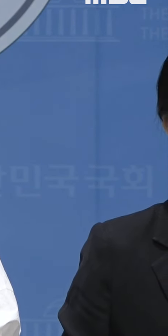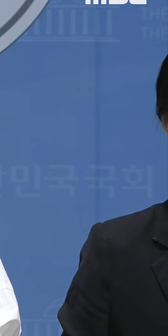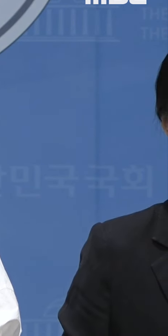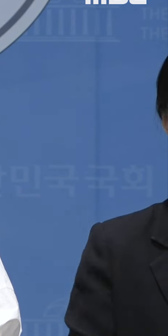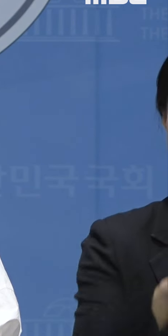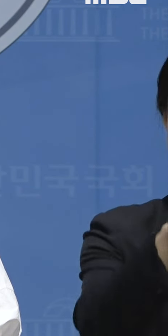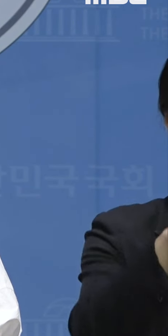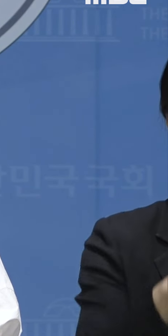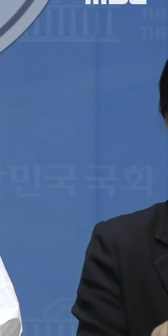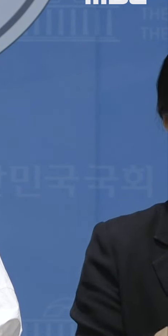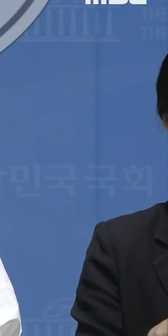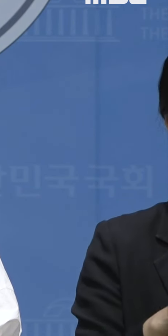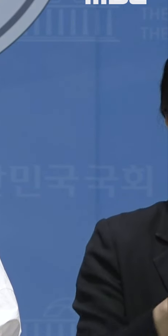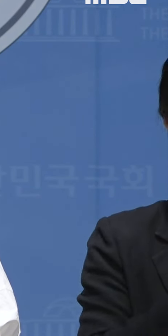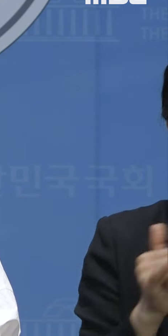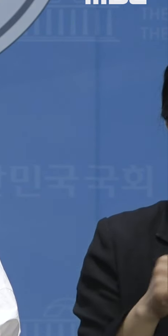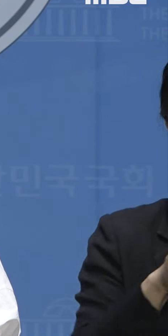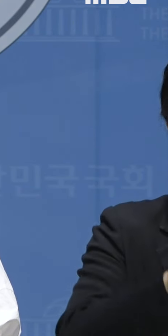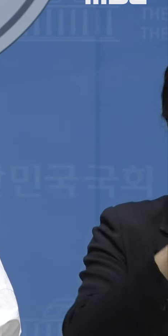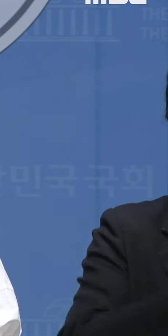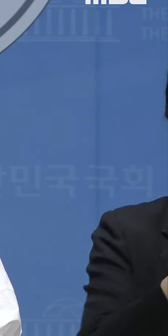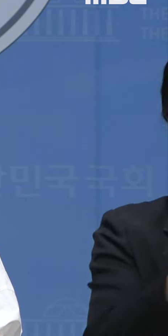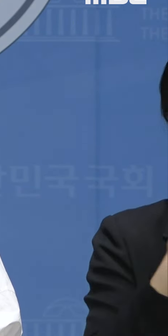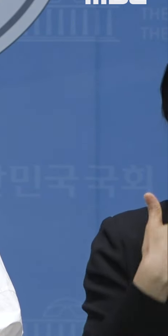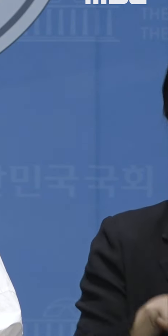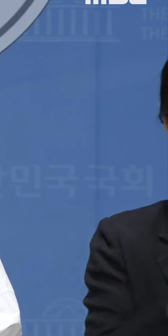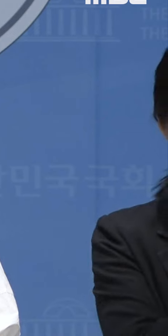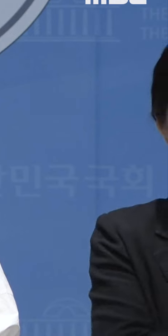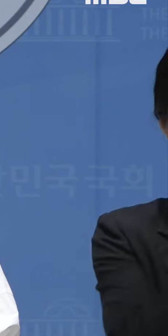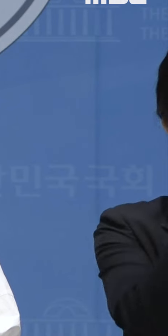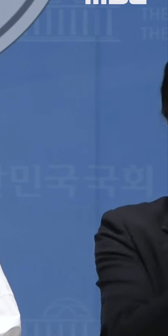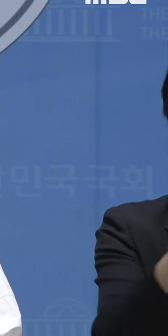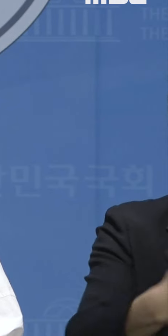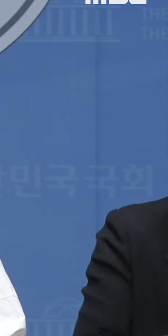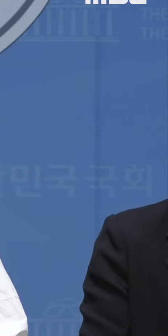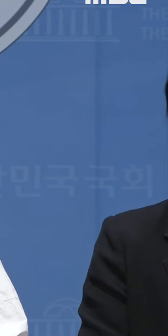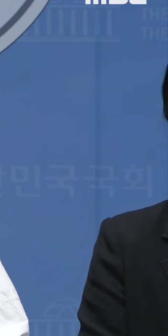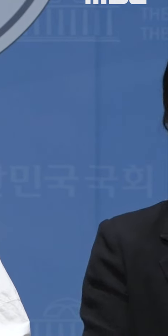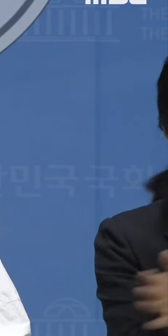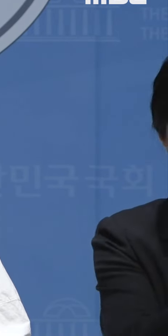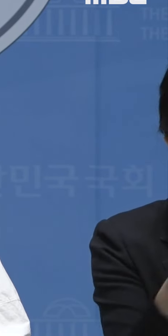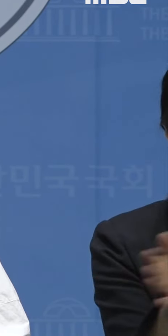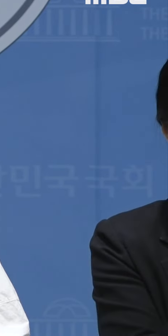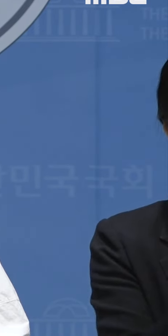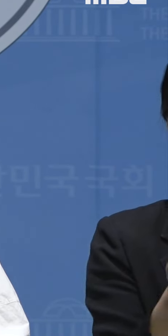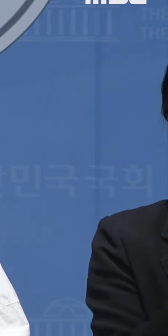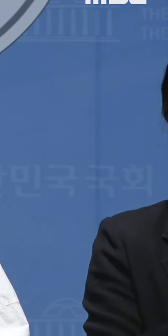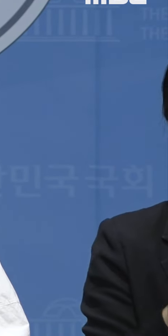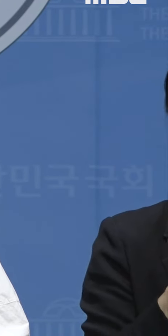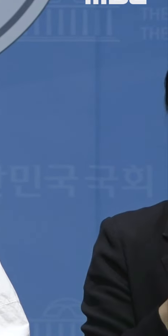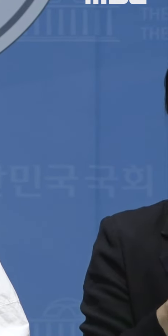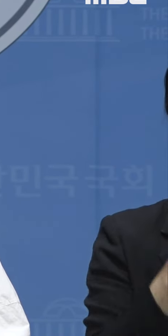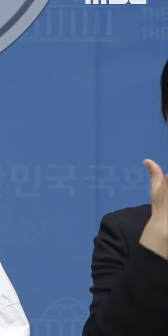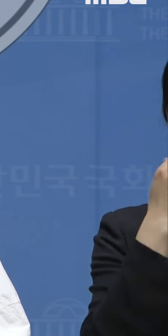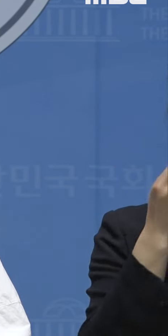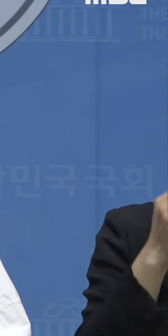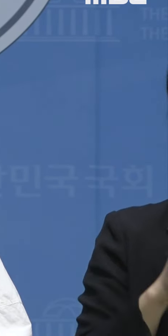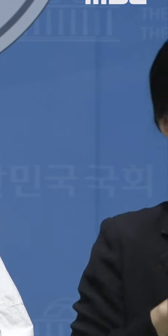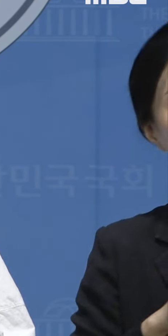선출된 적도 없으면서 그래서 아무런 권력도 위임받지 못했으면서도 마치 대통령인양